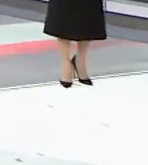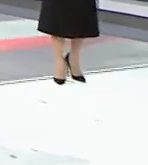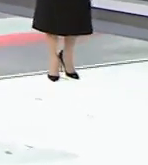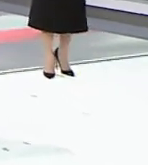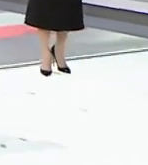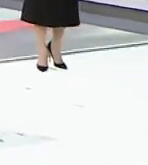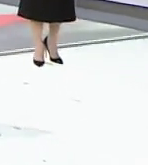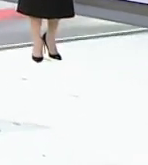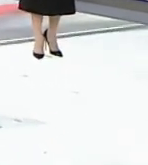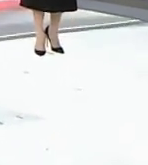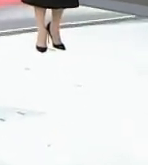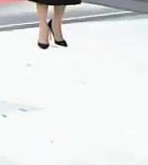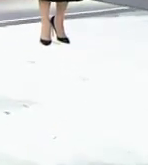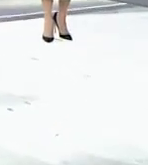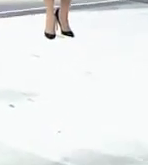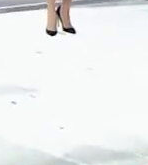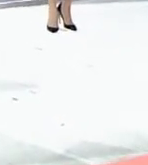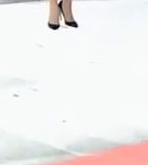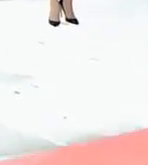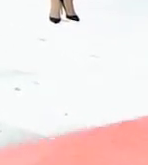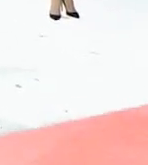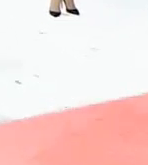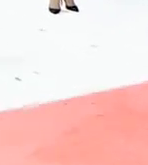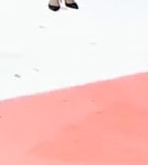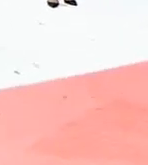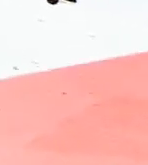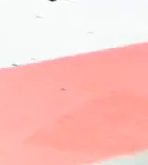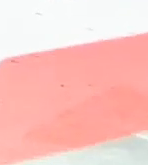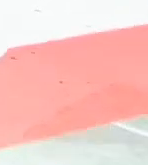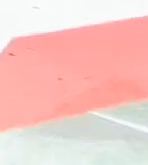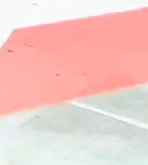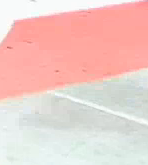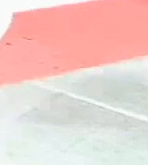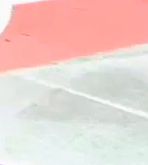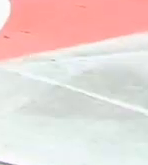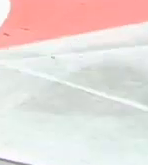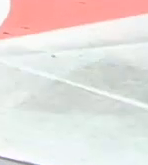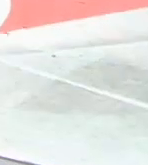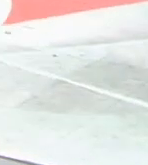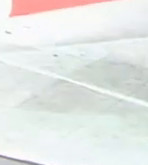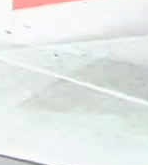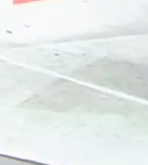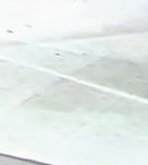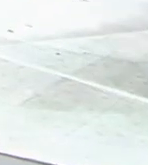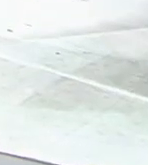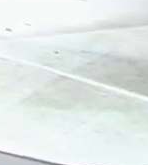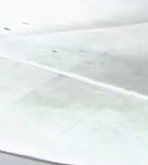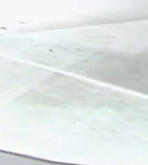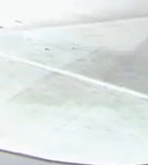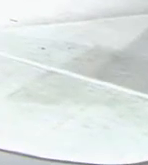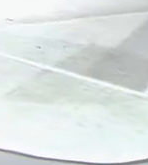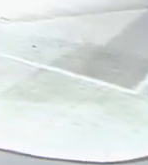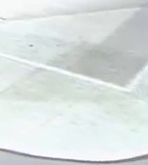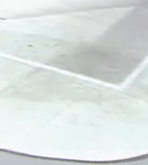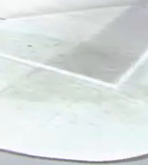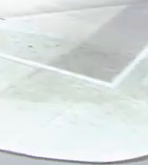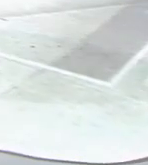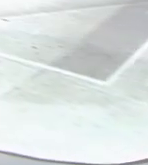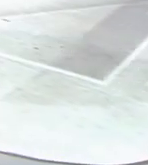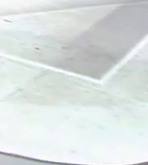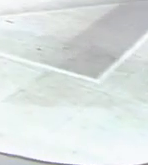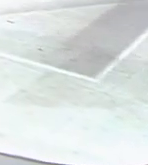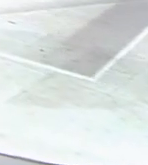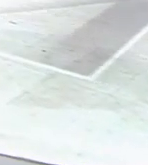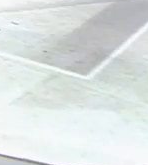16, Iloilo pa rin ang may pinakamaraming aktibong kaso, sinundan ng Laguna at Negros Occidental. Habang